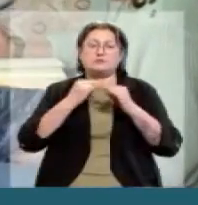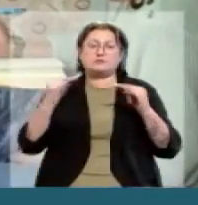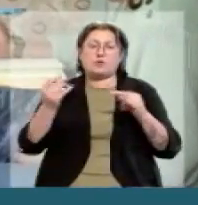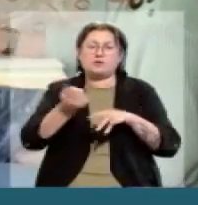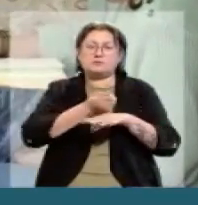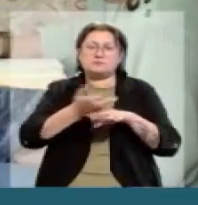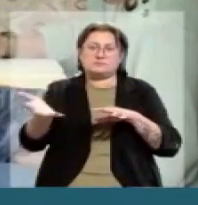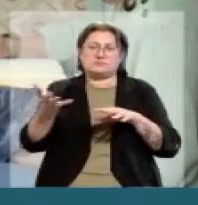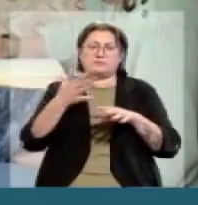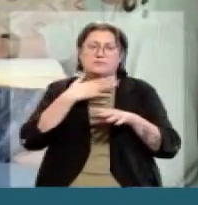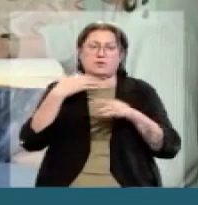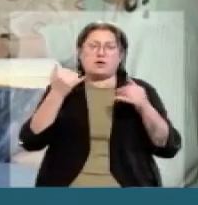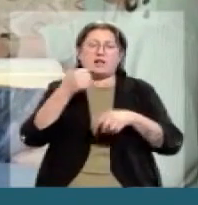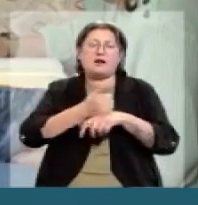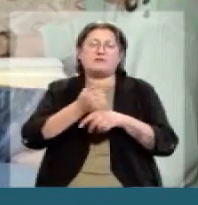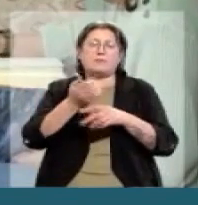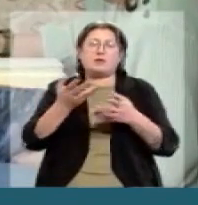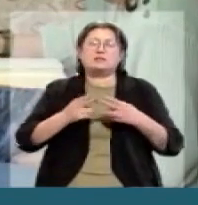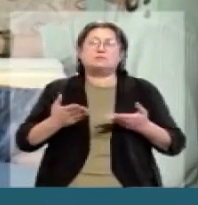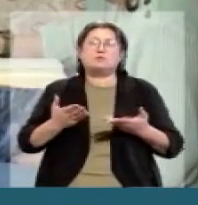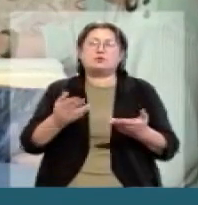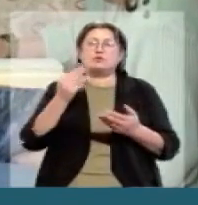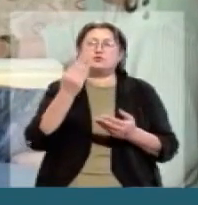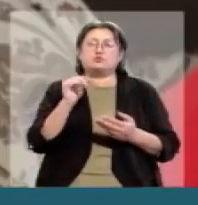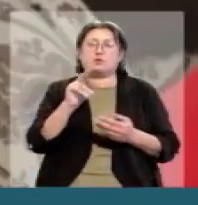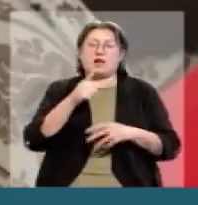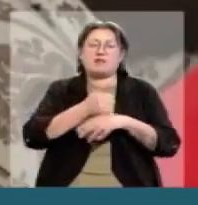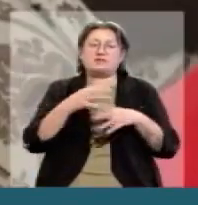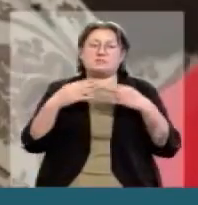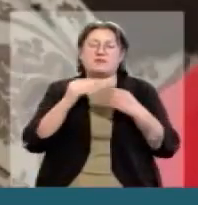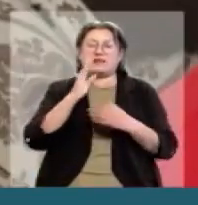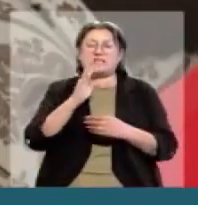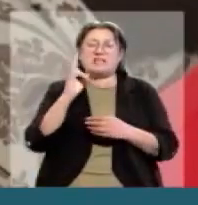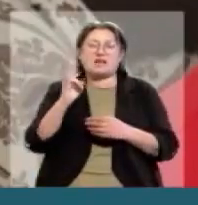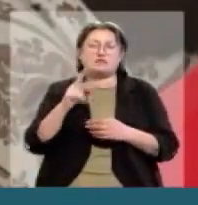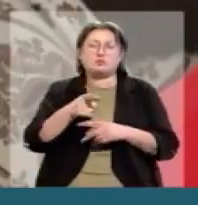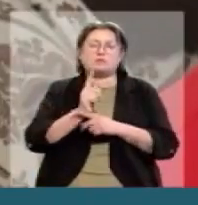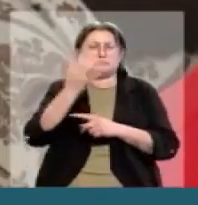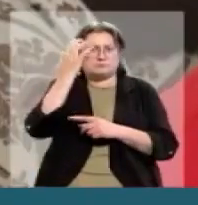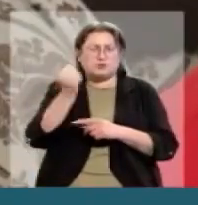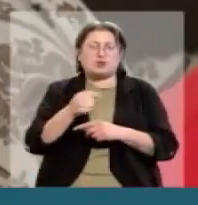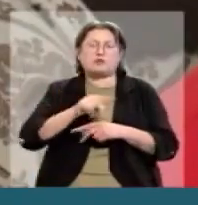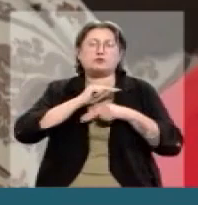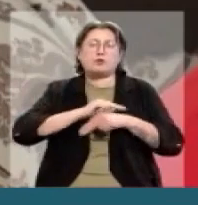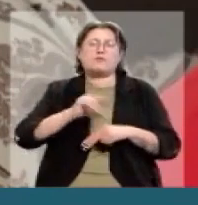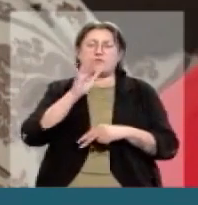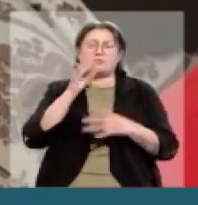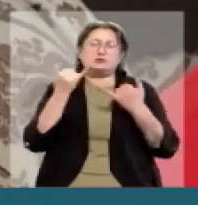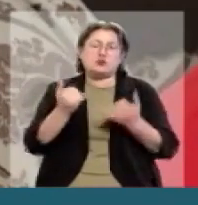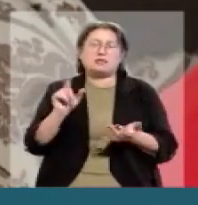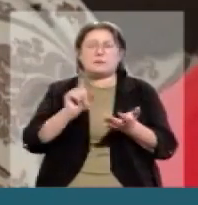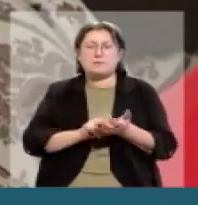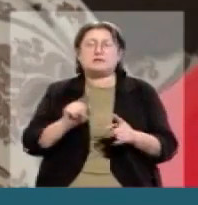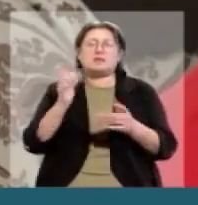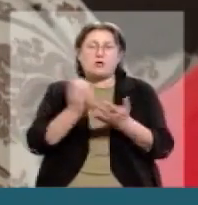Ломится от угощений главное блюдо – запеченная щука. Глава семьи Валентин Николаевич – заядлый рыбак. И в трудовые времена, и сейчас на